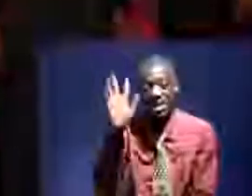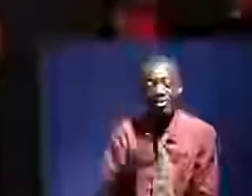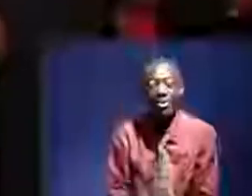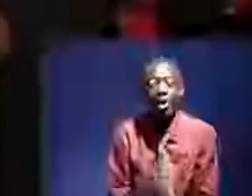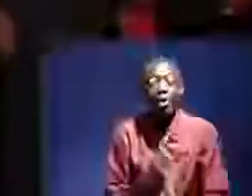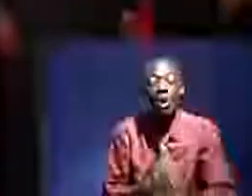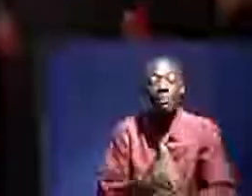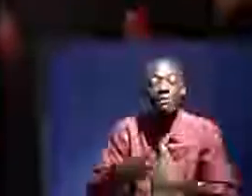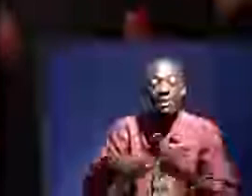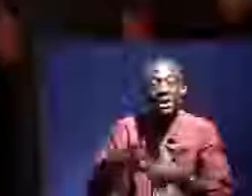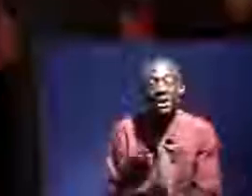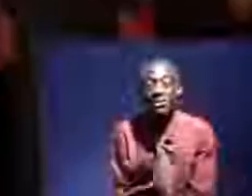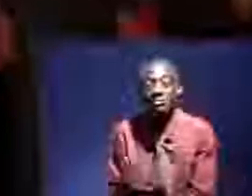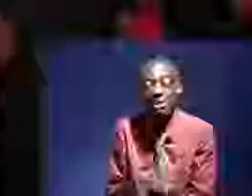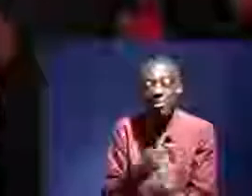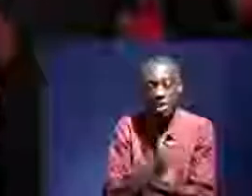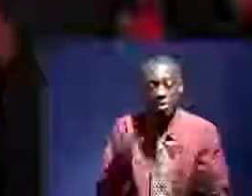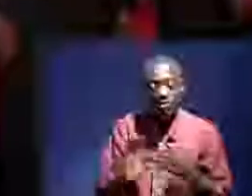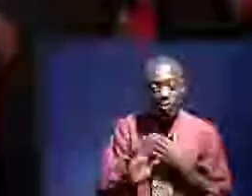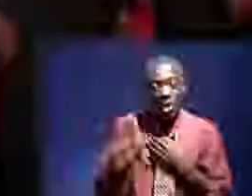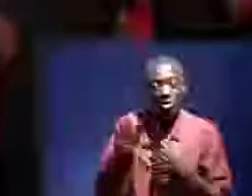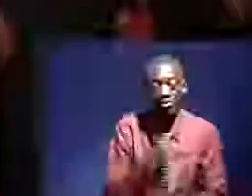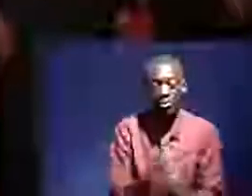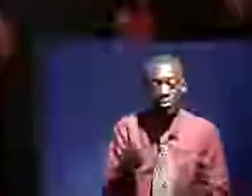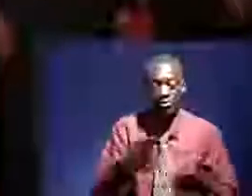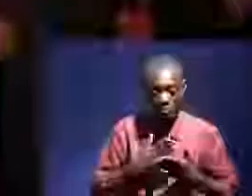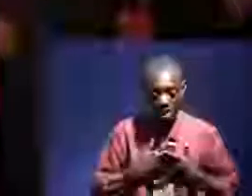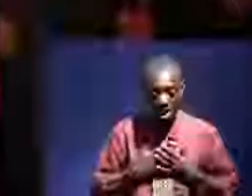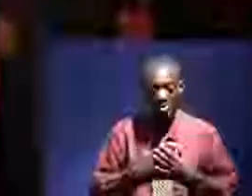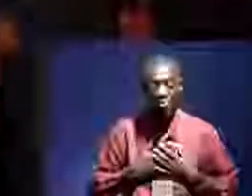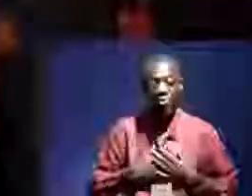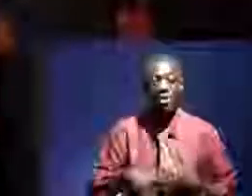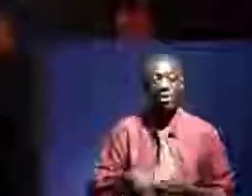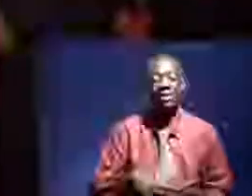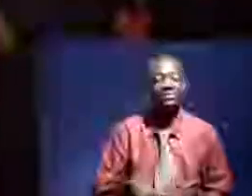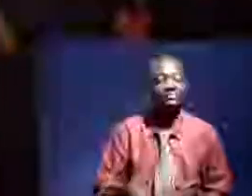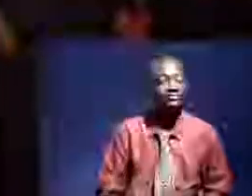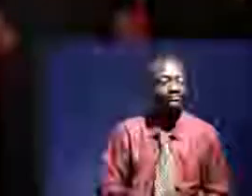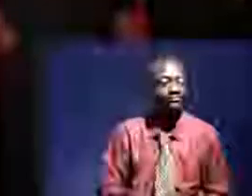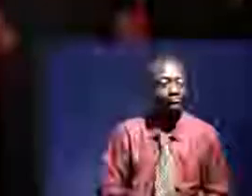ya wokovu wako na wokovu wangu, naam, wokovu wetu. Karibuni.